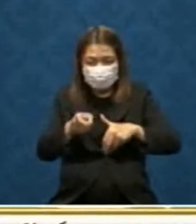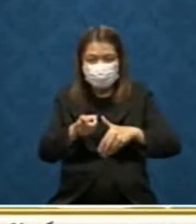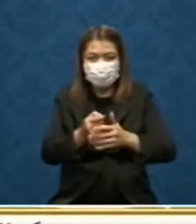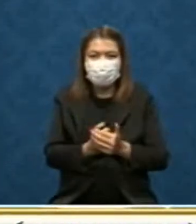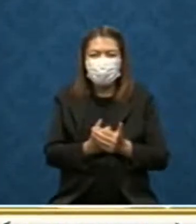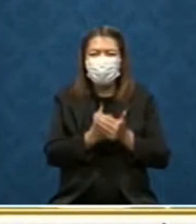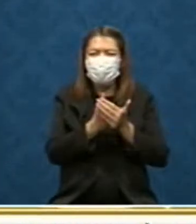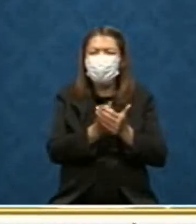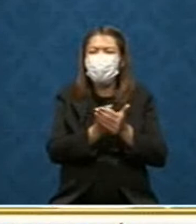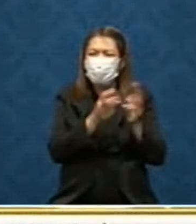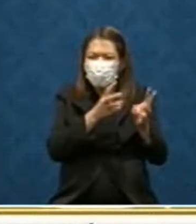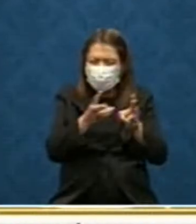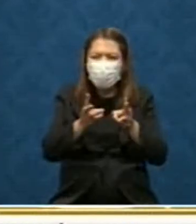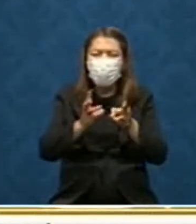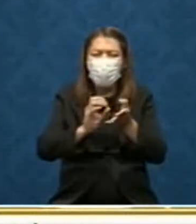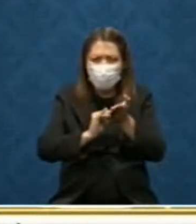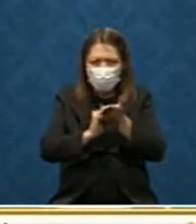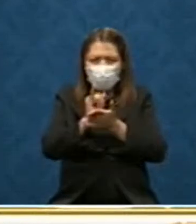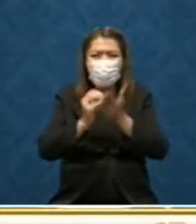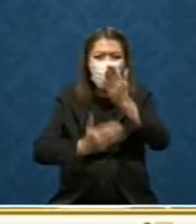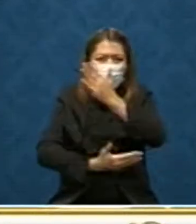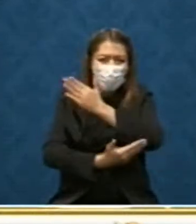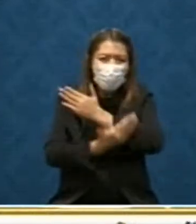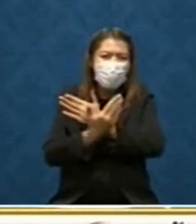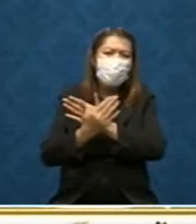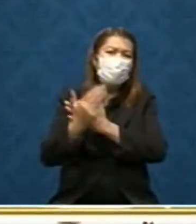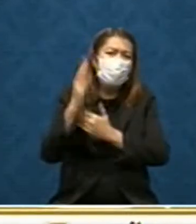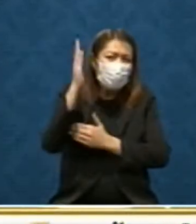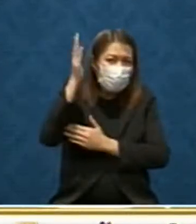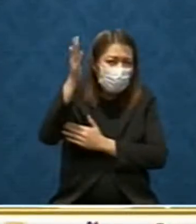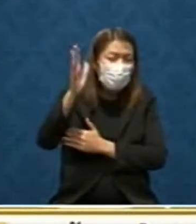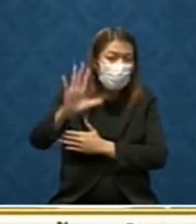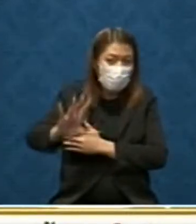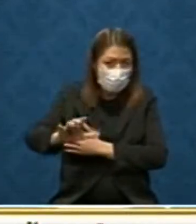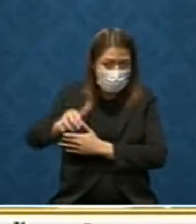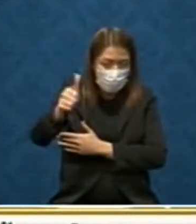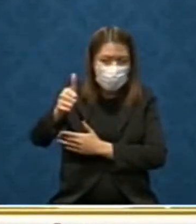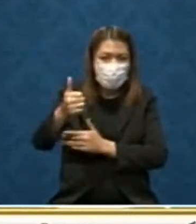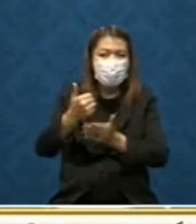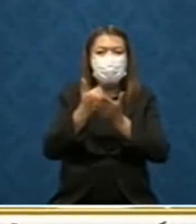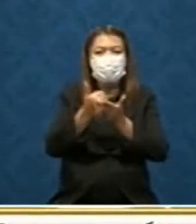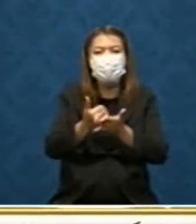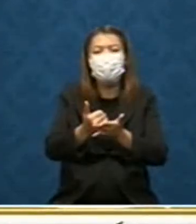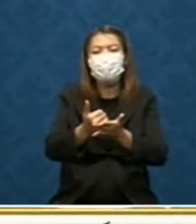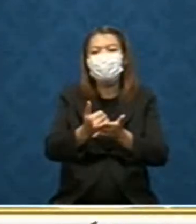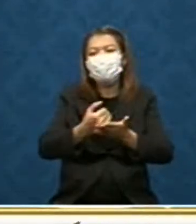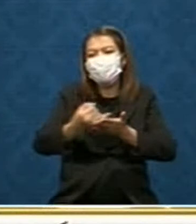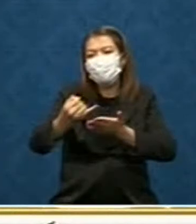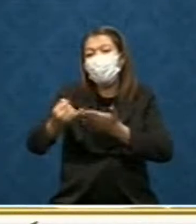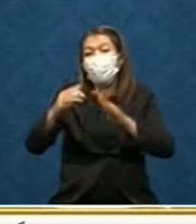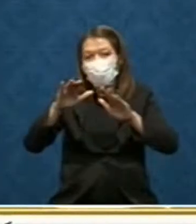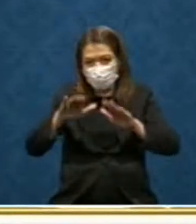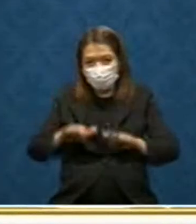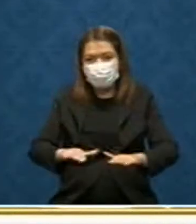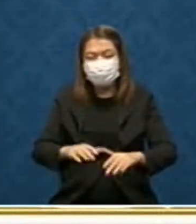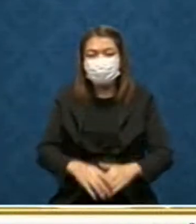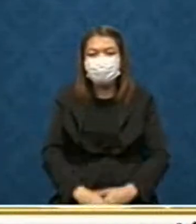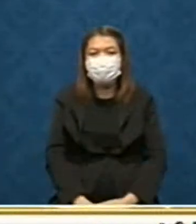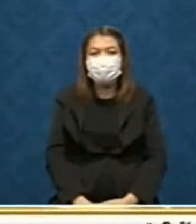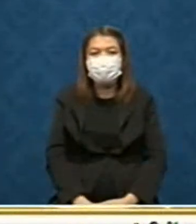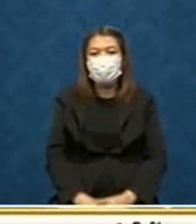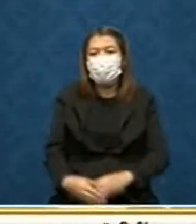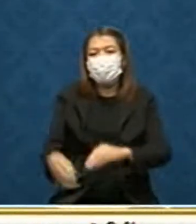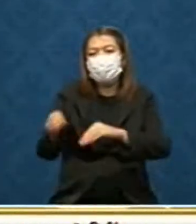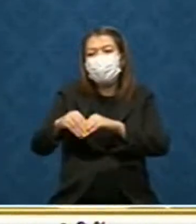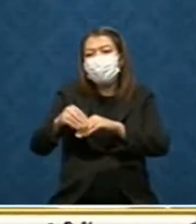ช่วยมนถูกหลกูกเกนแล้วเขามีโอกาทจะฝื้นได้ใอนาคตก็คือช่วยลดลายจ่ายเขาแล้วกไป